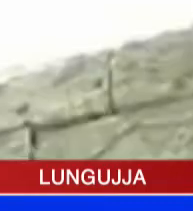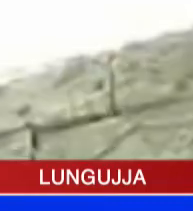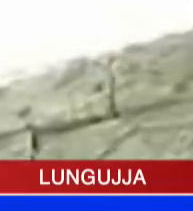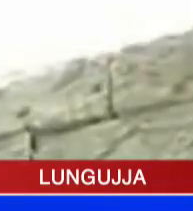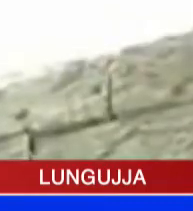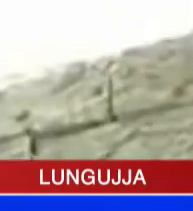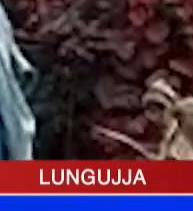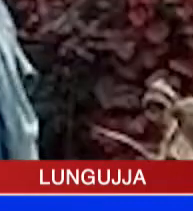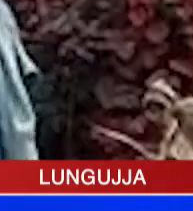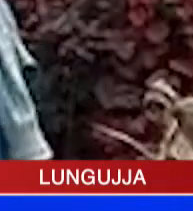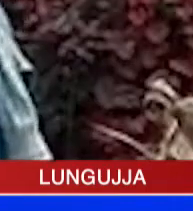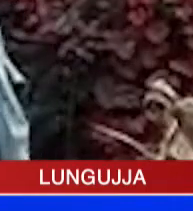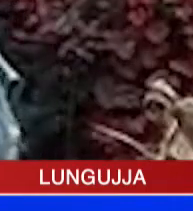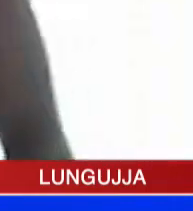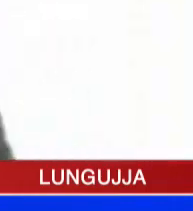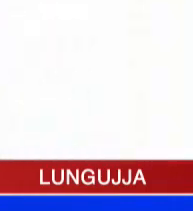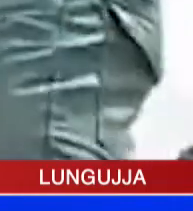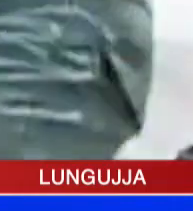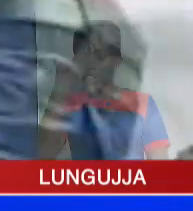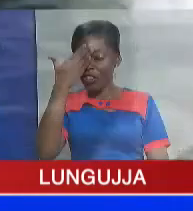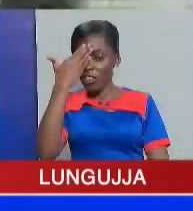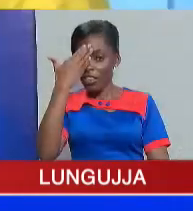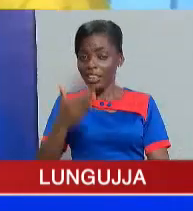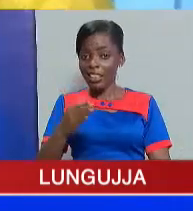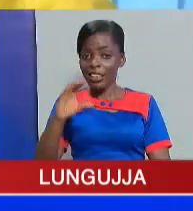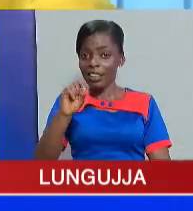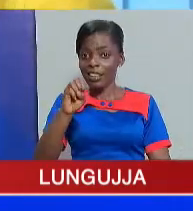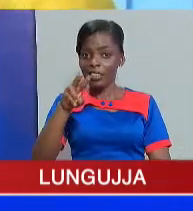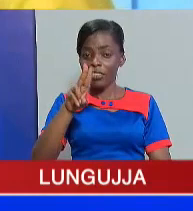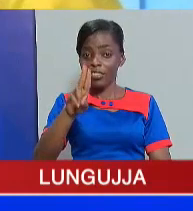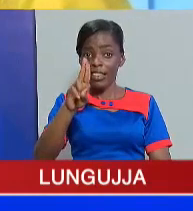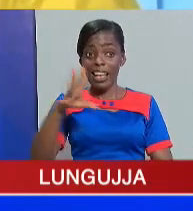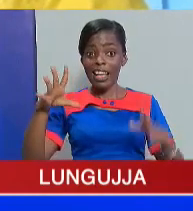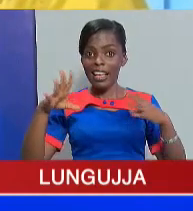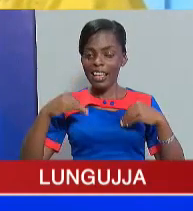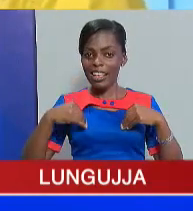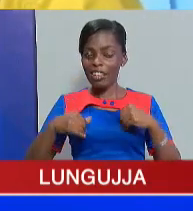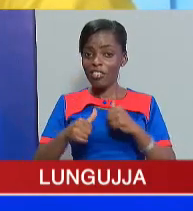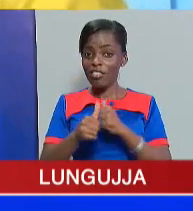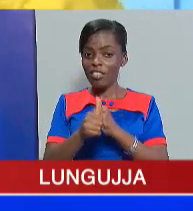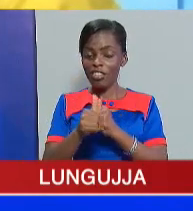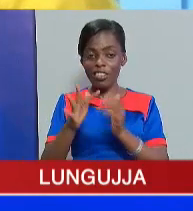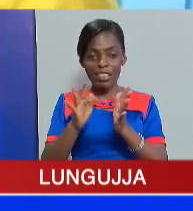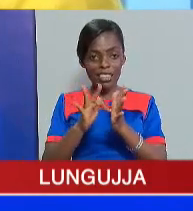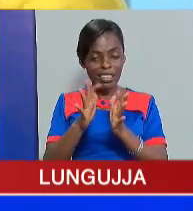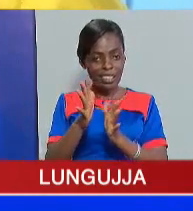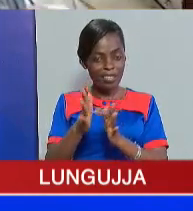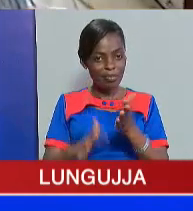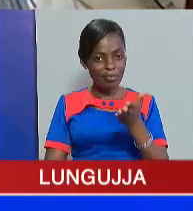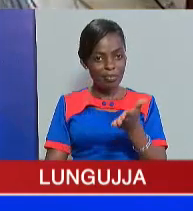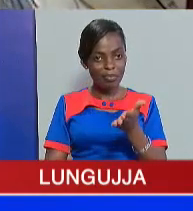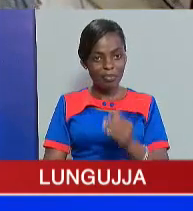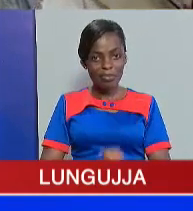Chadachi munabitone Gerald Muwonge abasinga gubamanyenga Clever J alengedde kitangala bwasaze wolero okwatula